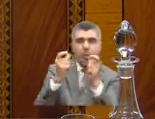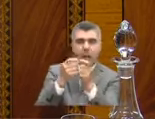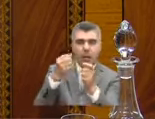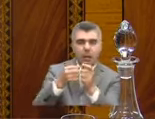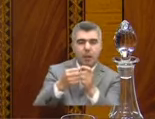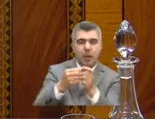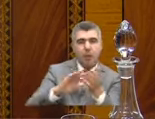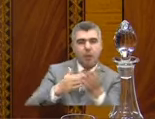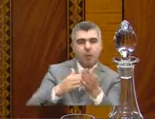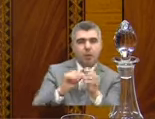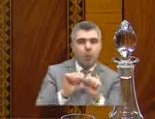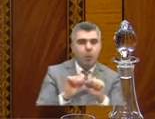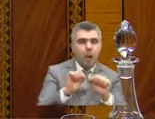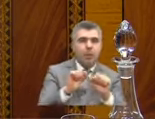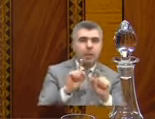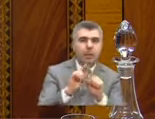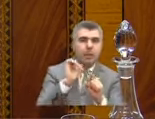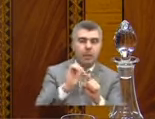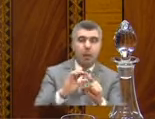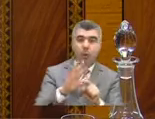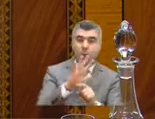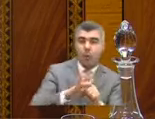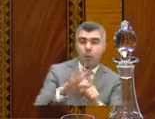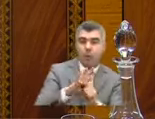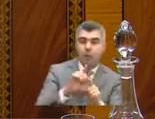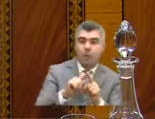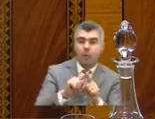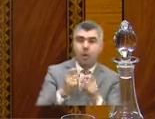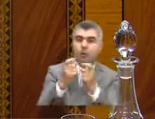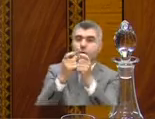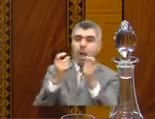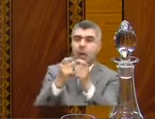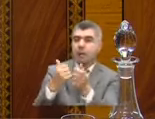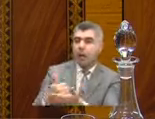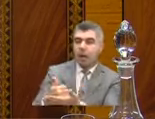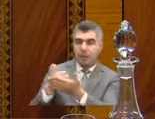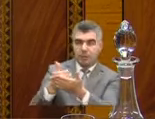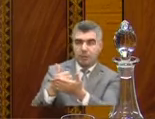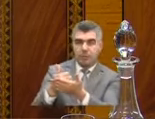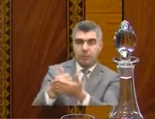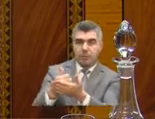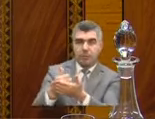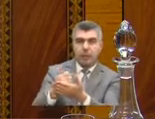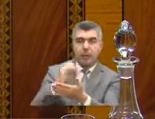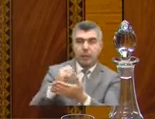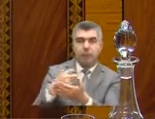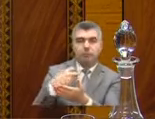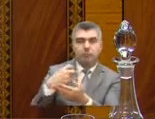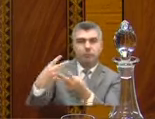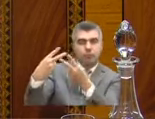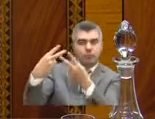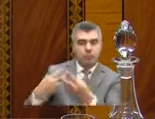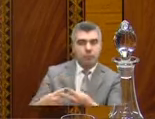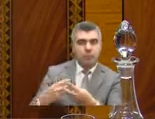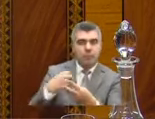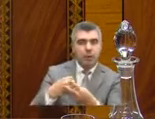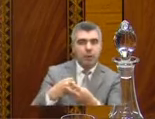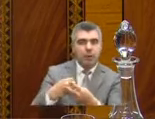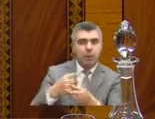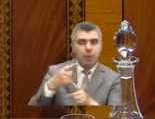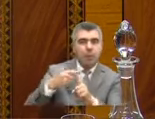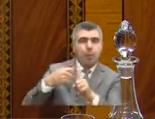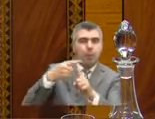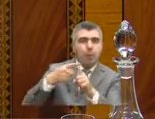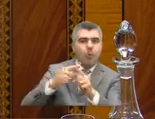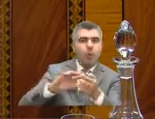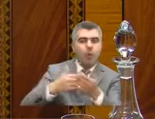توجيهه نحو مساهمة أقوى للقطاع الخاص وتعزيز قدرة اقتصادنا الوطني على الصمود بالاعتماد